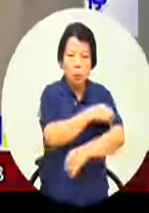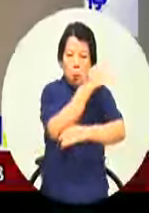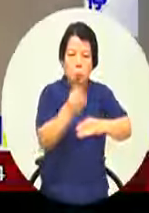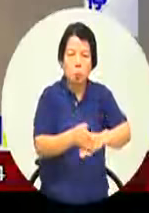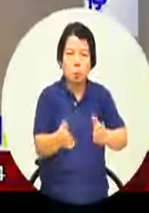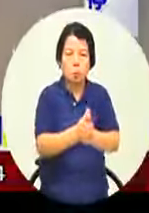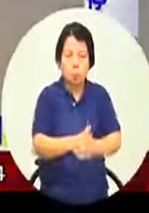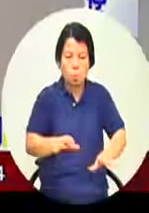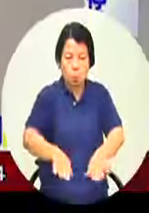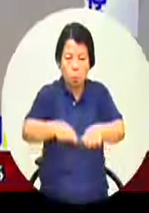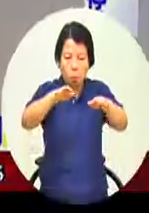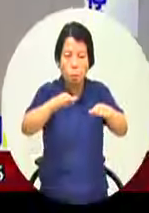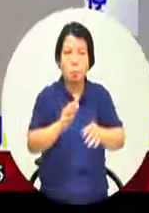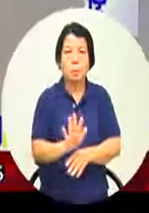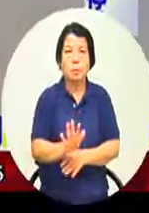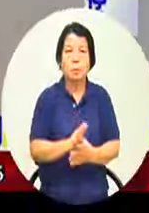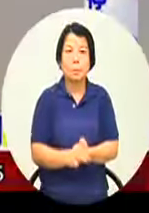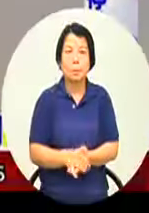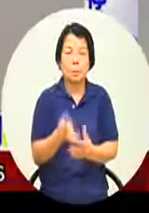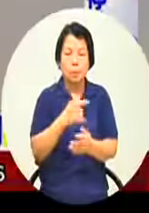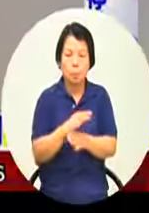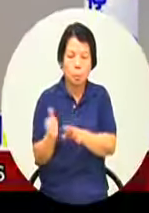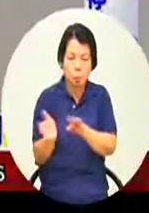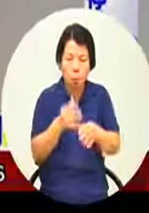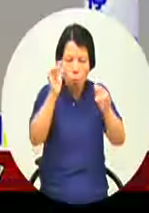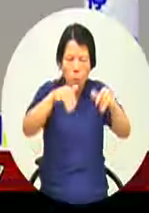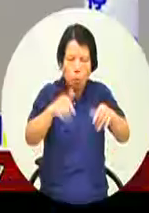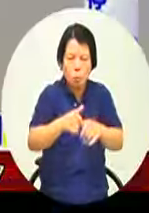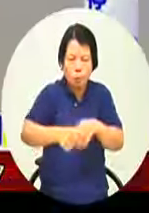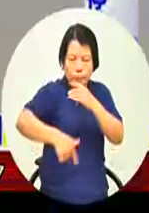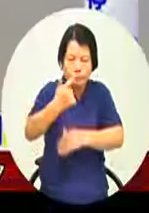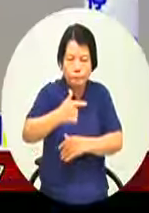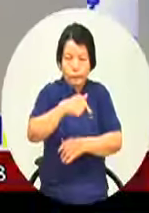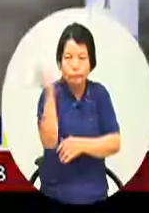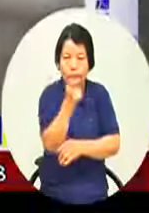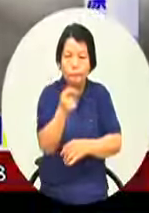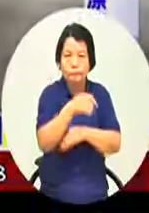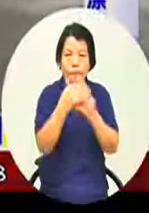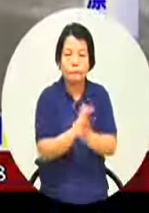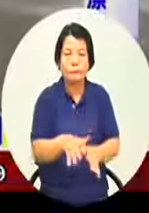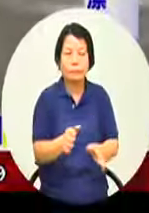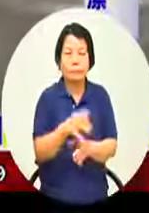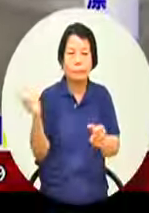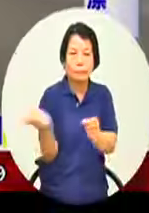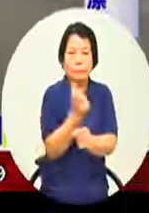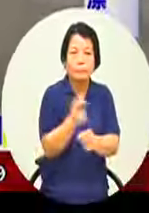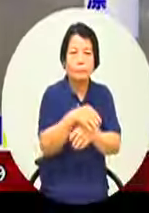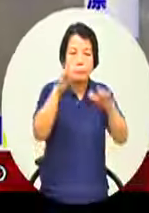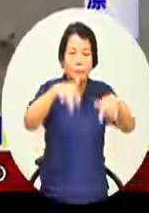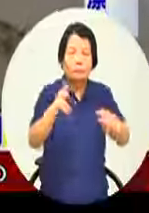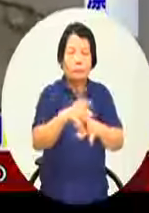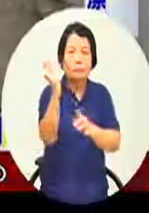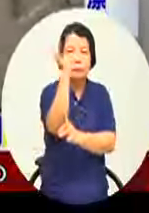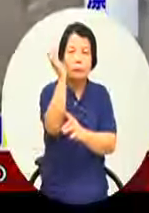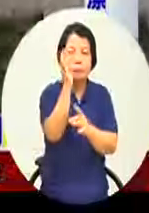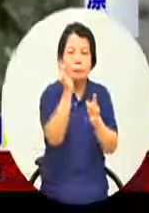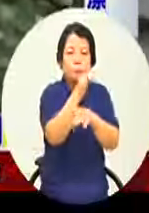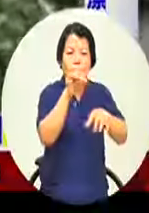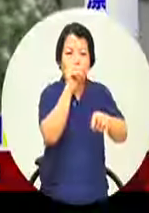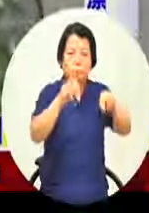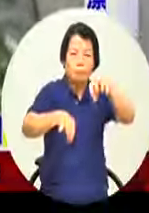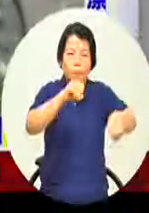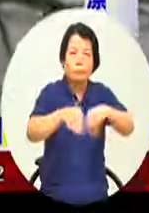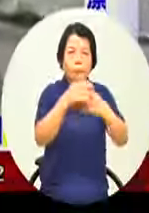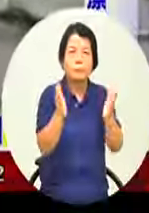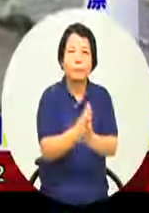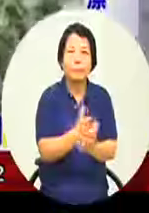是淹起水来，最主要除了雨下的太急之外呢，还包括了大风刮落的一些树叶，还有一些杂物呢，可能